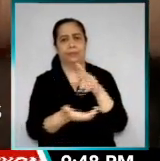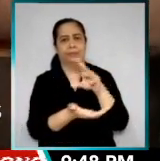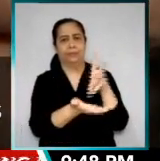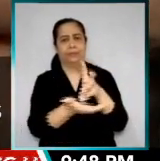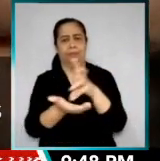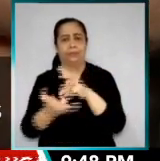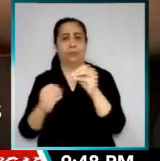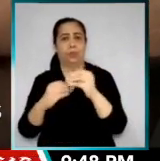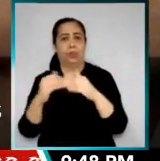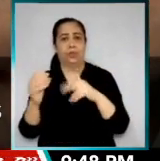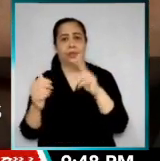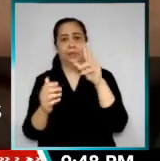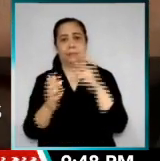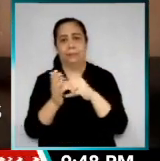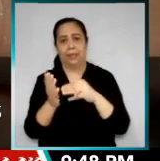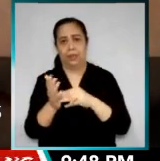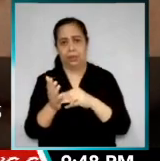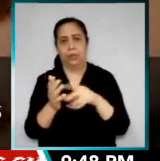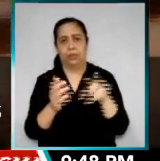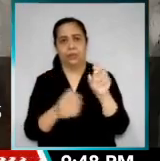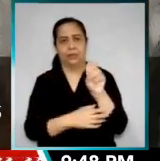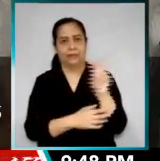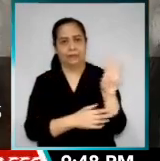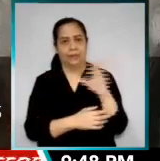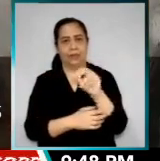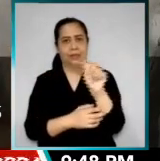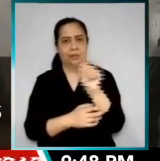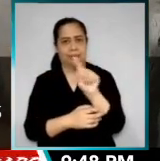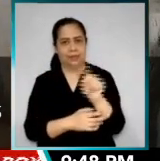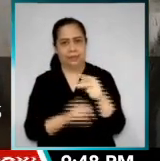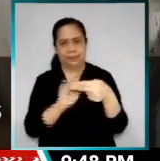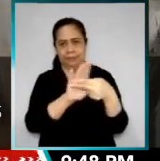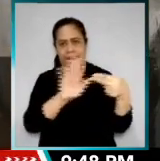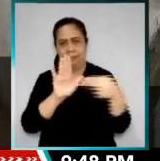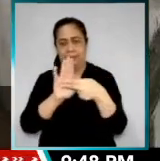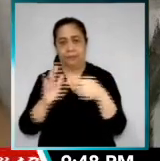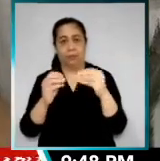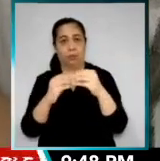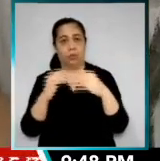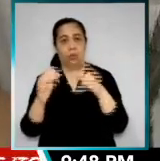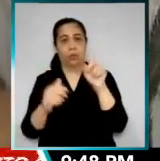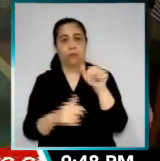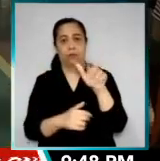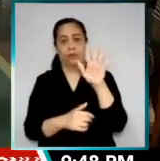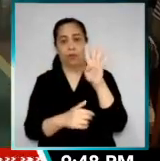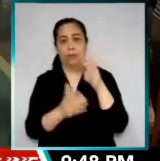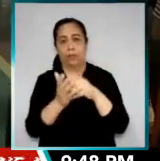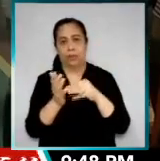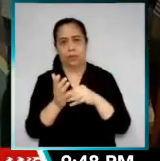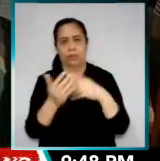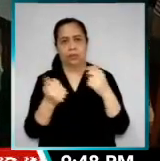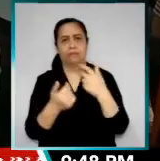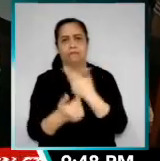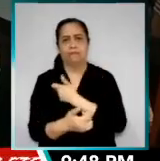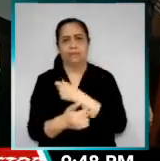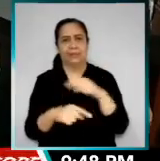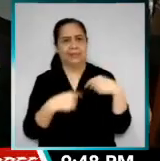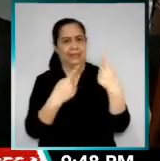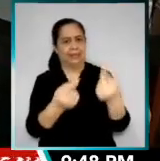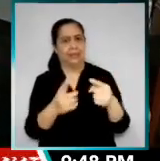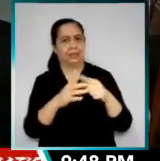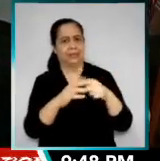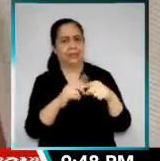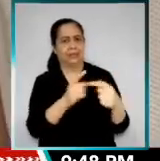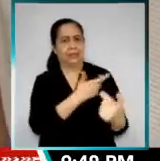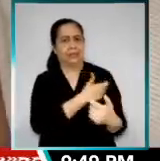million doses na bakuna ng Sinovac at AstraZeneca. Mahigit 1.4 million doses na ang naiturok mula na magsimula ang pagbabakuna noong